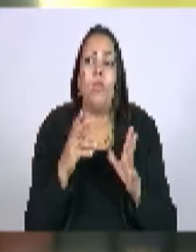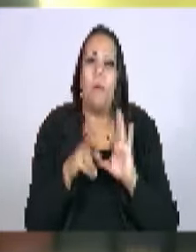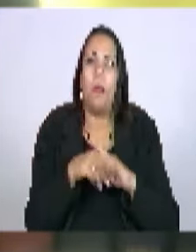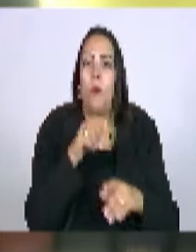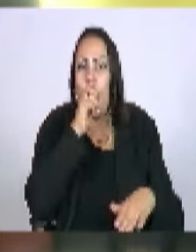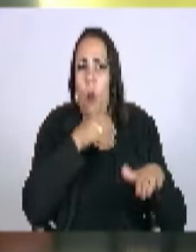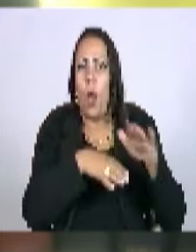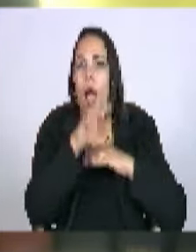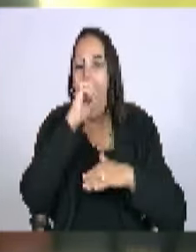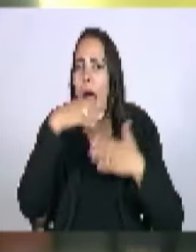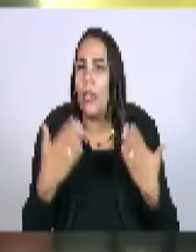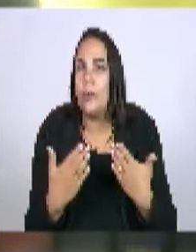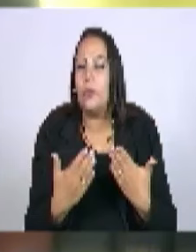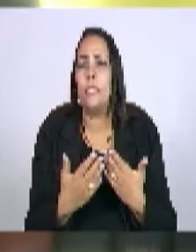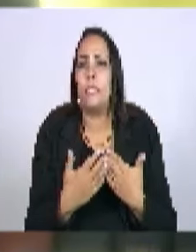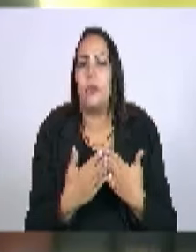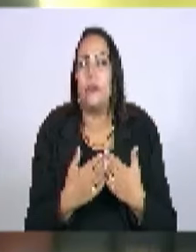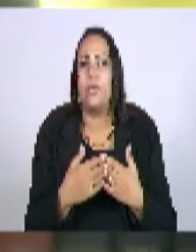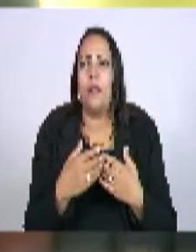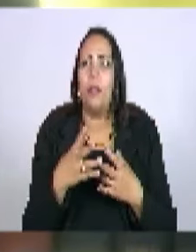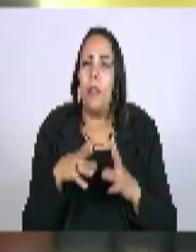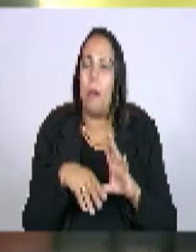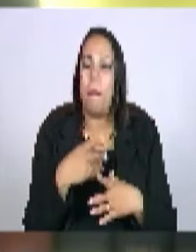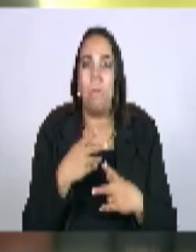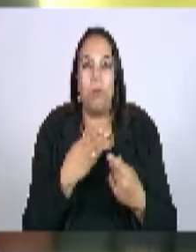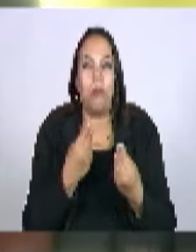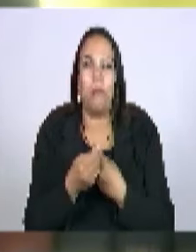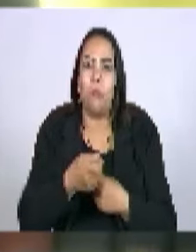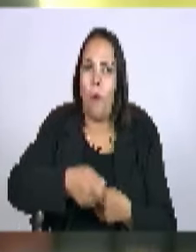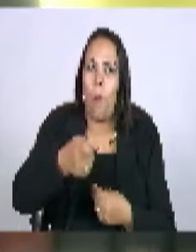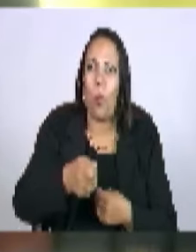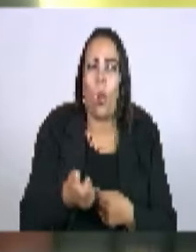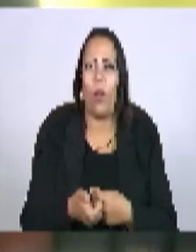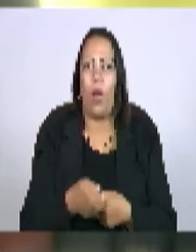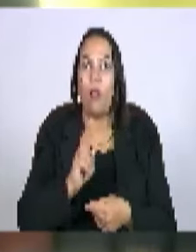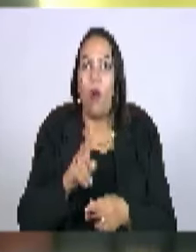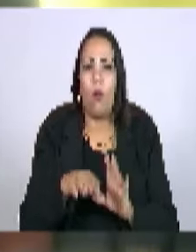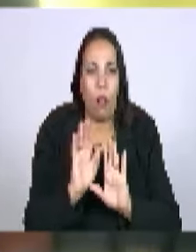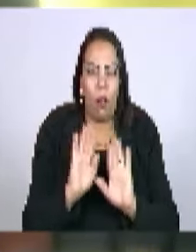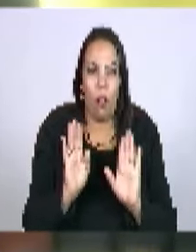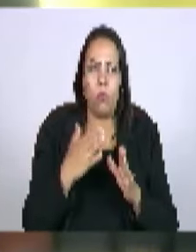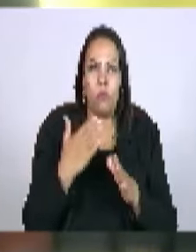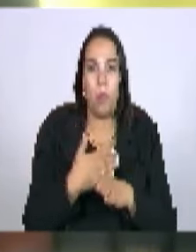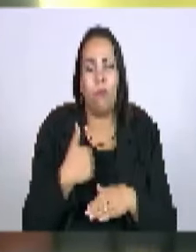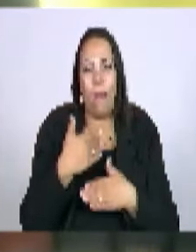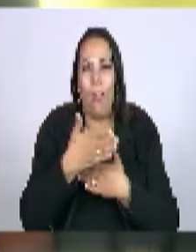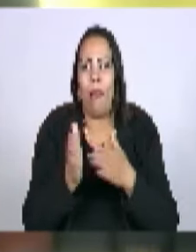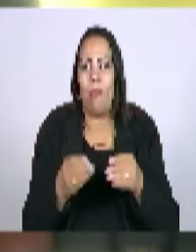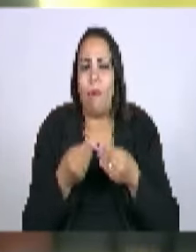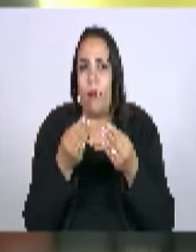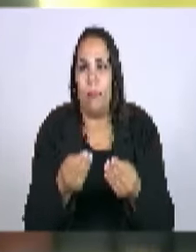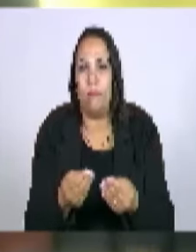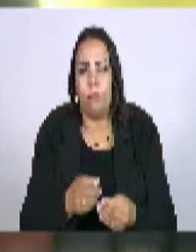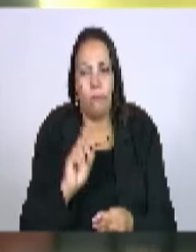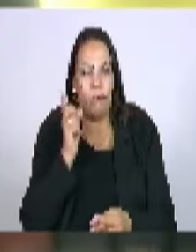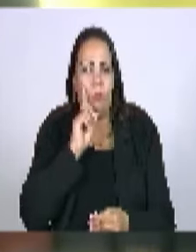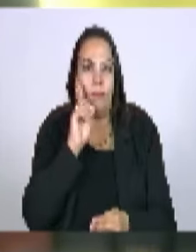الاعياد والمجاملات والطقوس الاجتماعيه لان الحاجات دي ربما تكلفه هديه